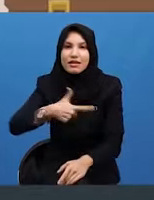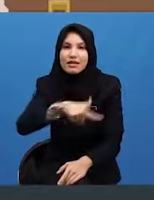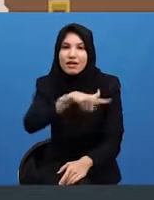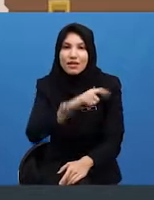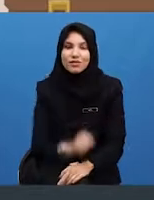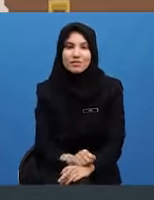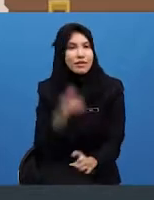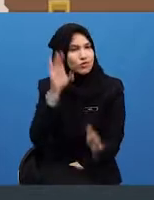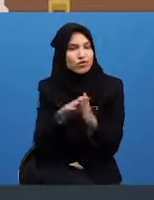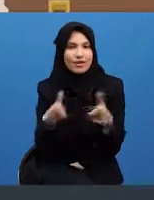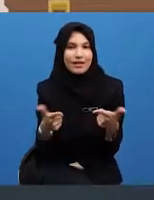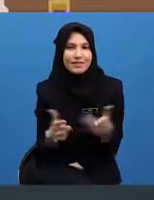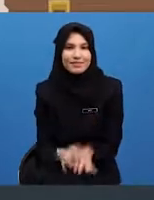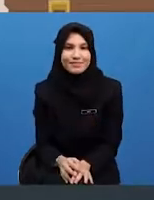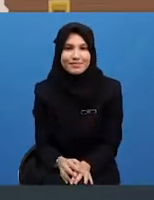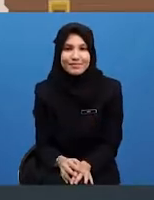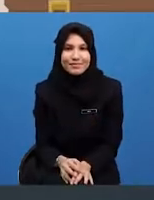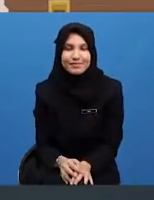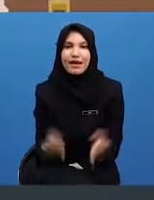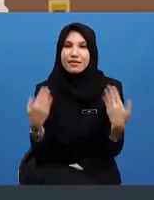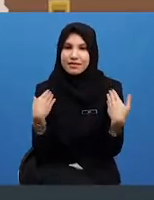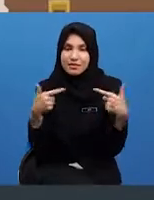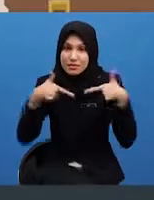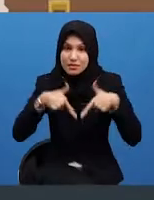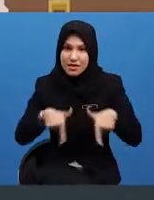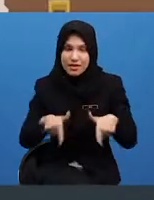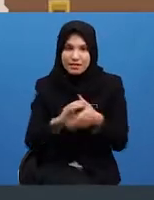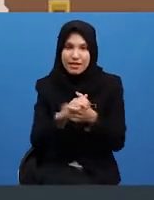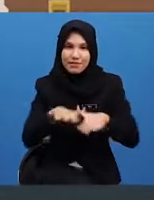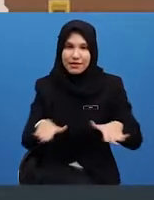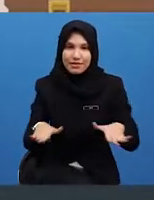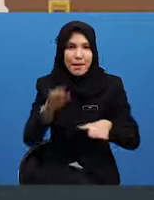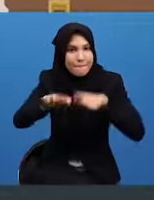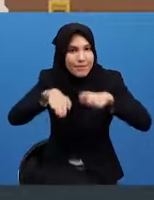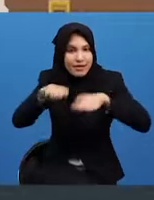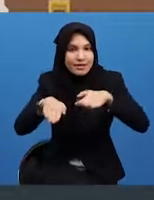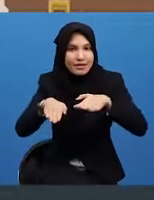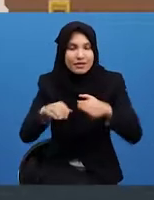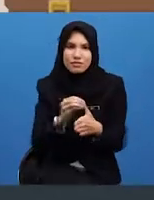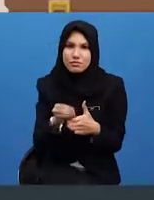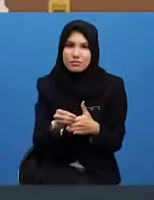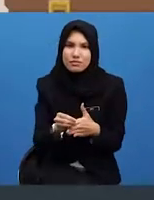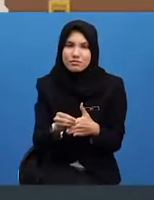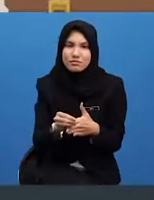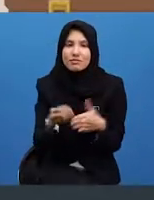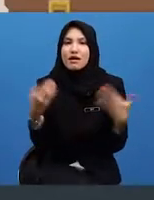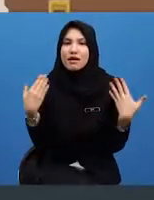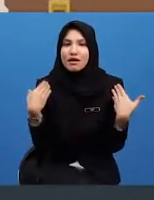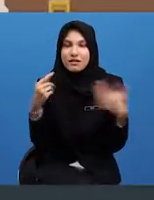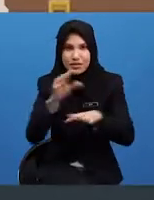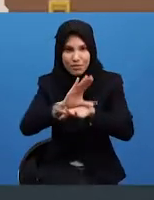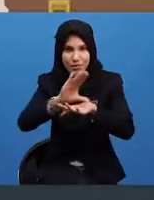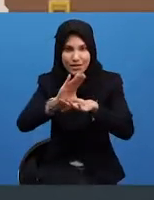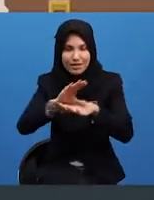lain. Pernahkah anda lihat jaket keselamatan perenang ataupun anda pernah menggunakan jaket seperti